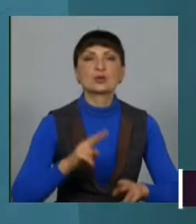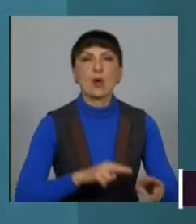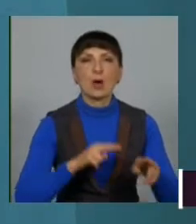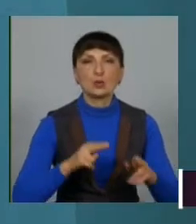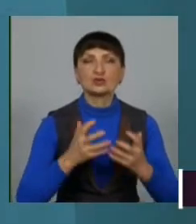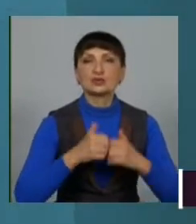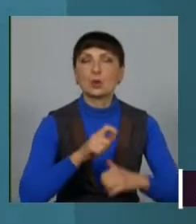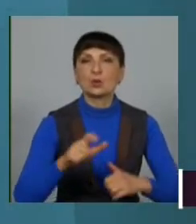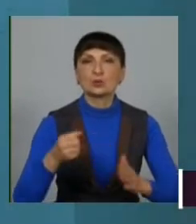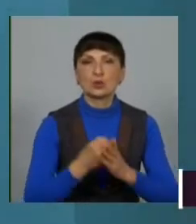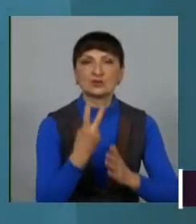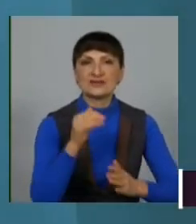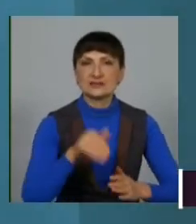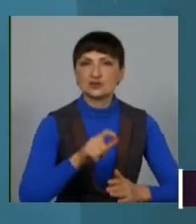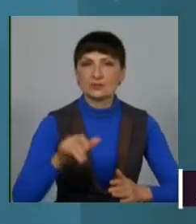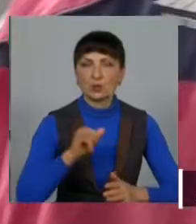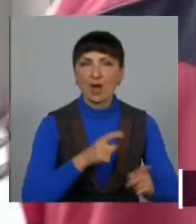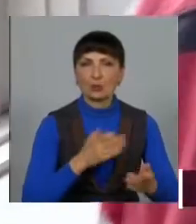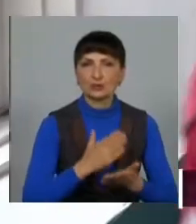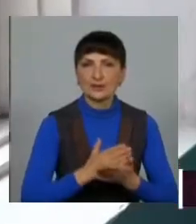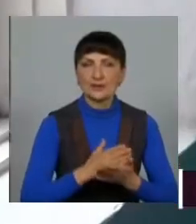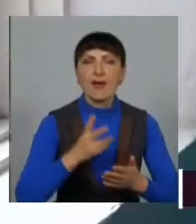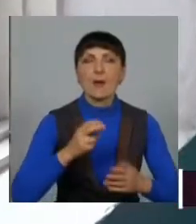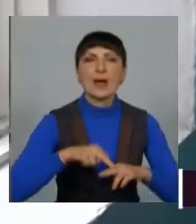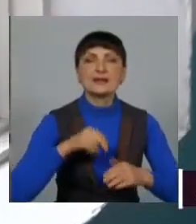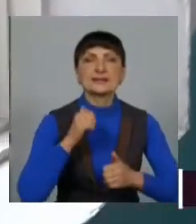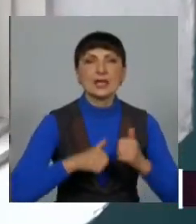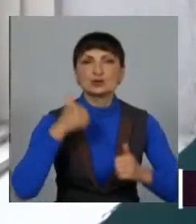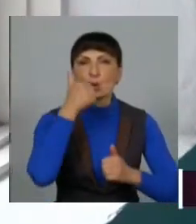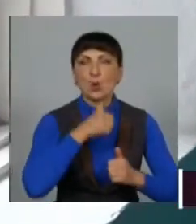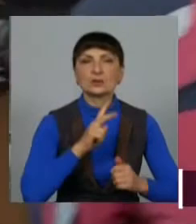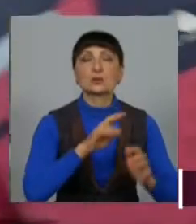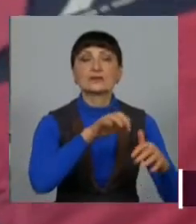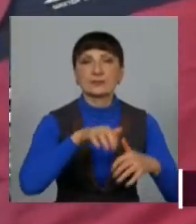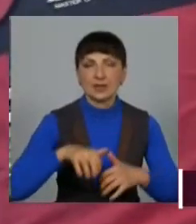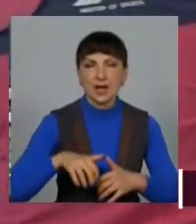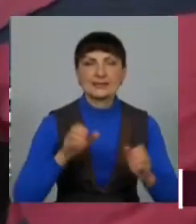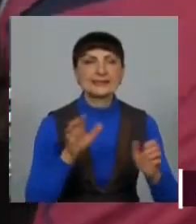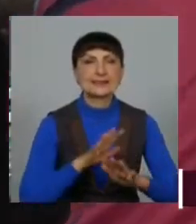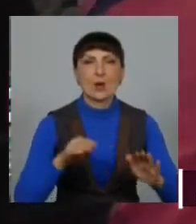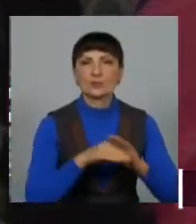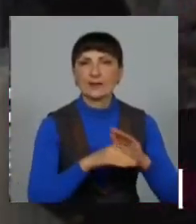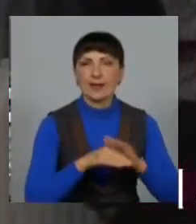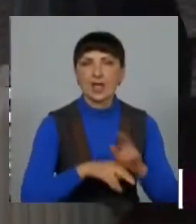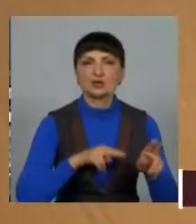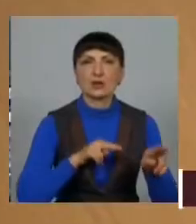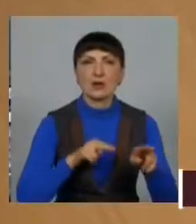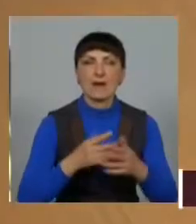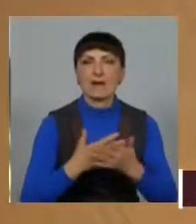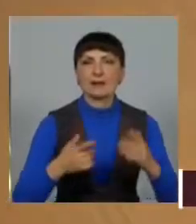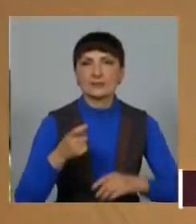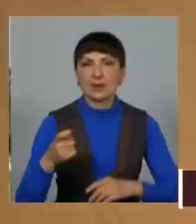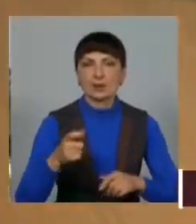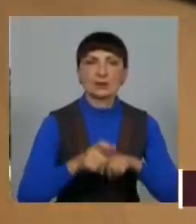республике насчитывается до 200 тысяч человек. МВД проводит ежегодную акцию по выкупу у населения незаконно хранящегося огнестрельного